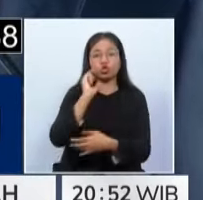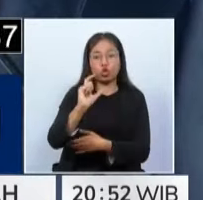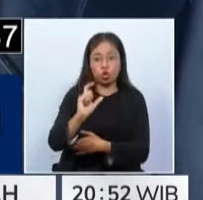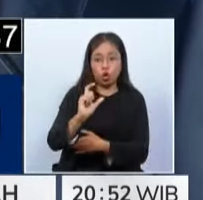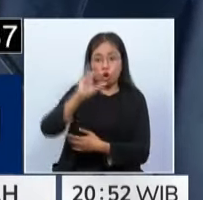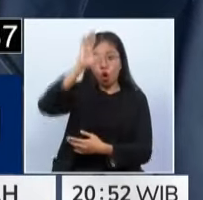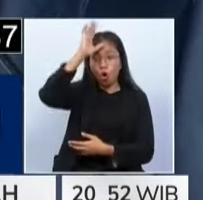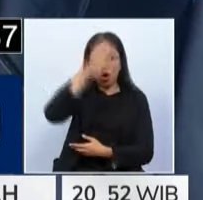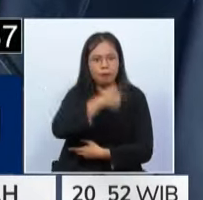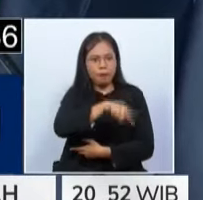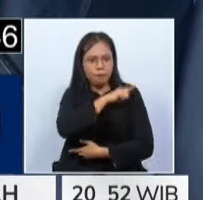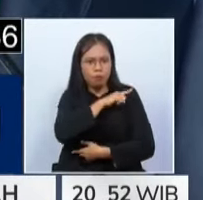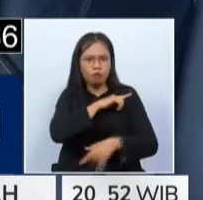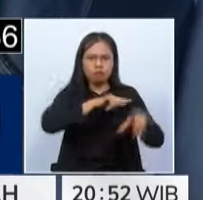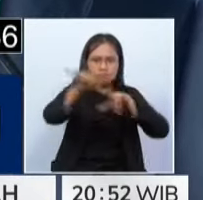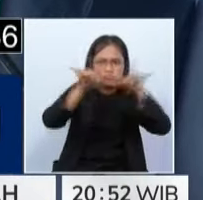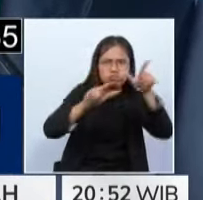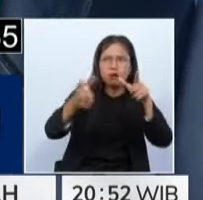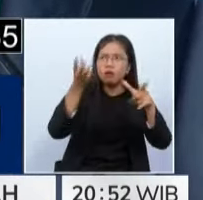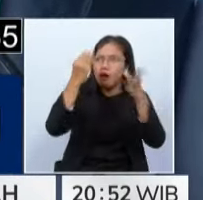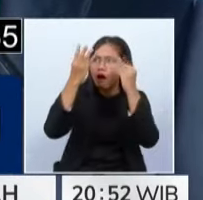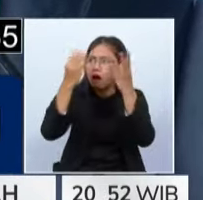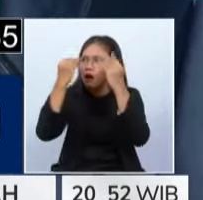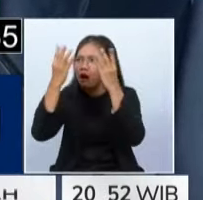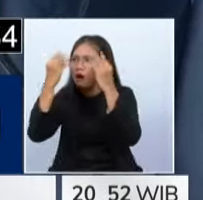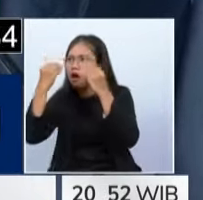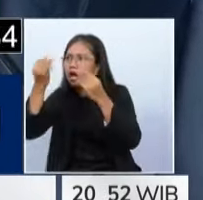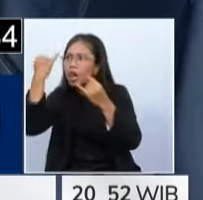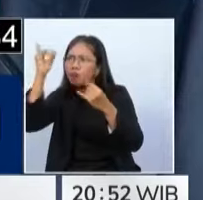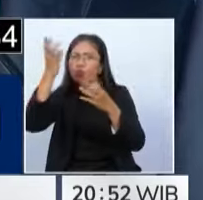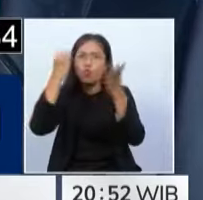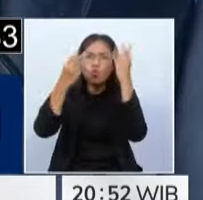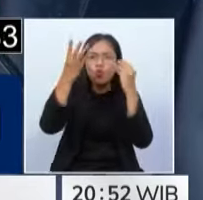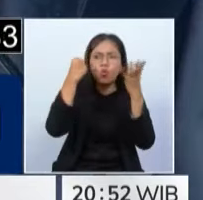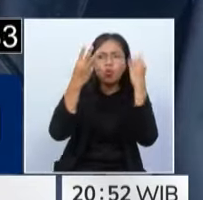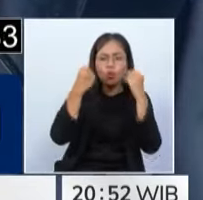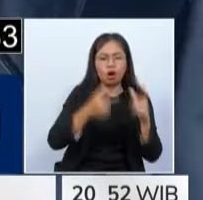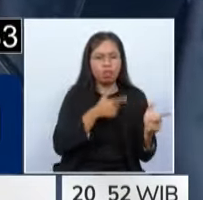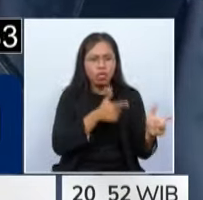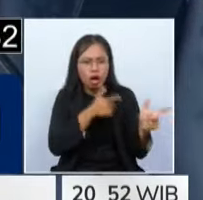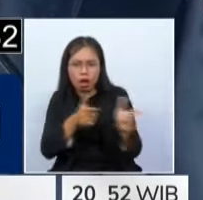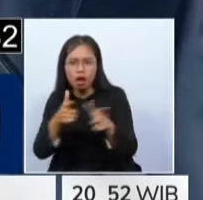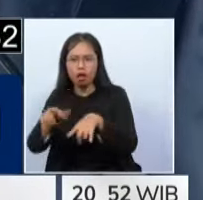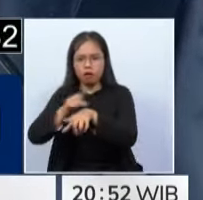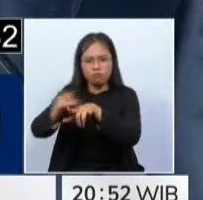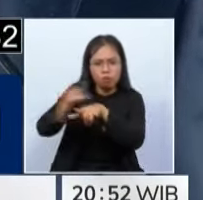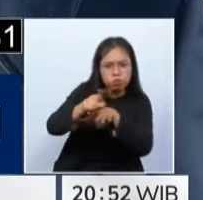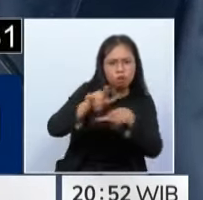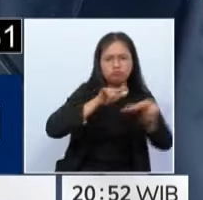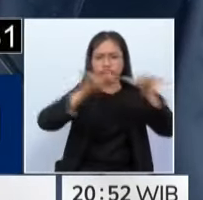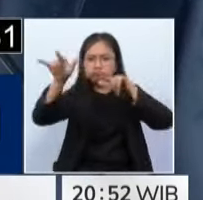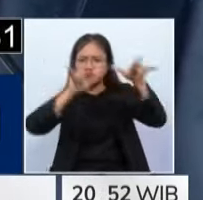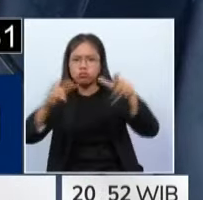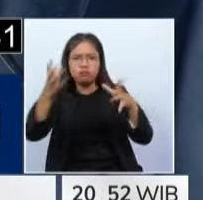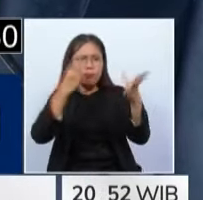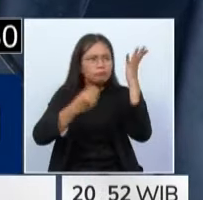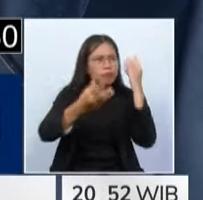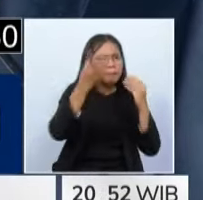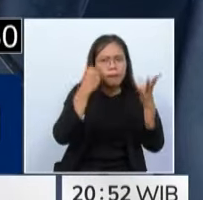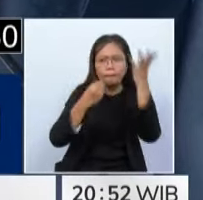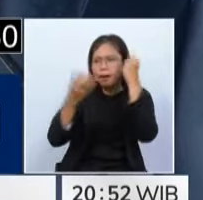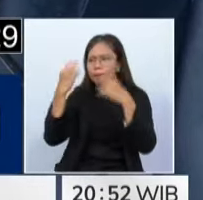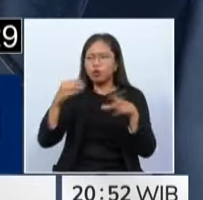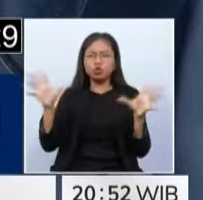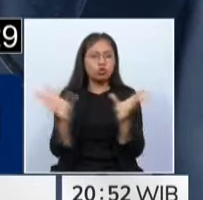generasi baru untuk ilmu-ilmu alut Sista sehingga ke depannya penyelenggaraan